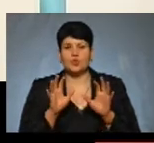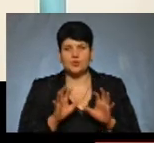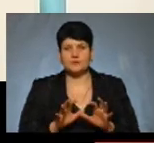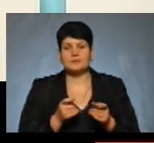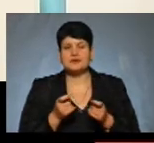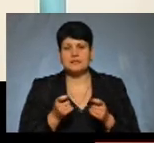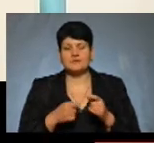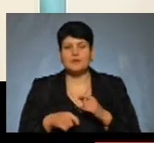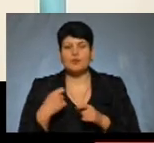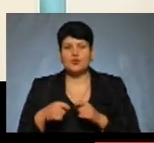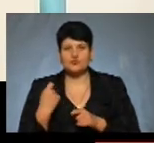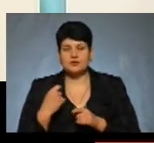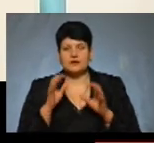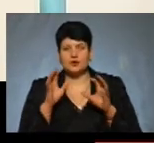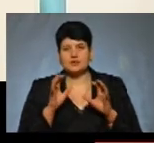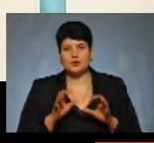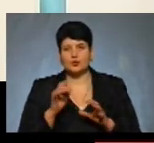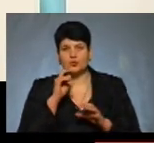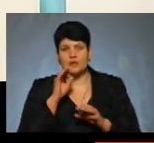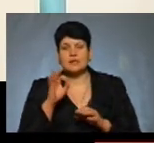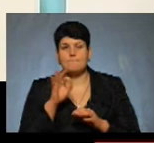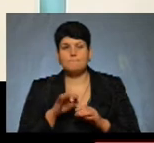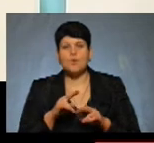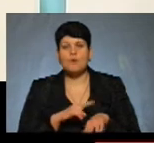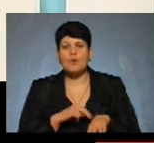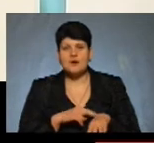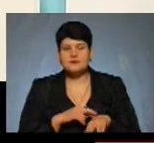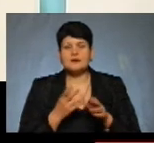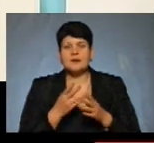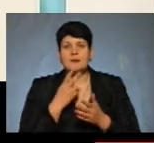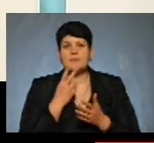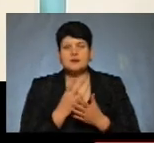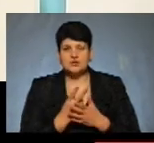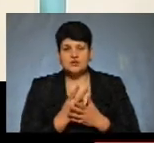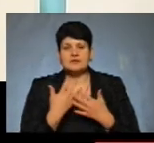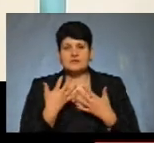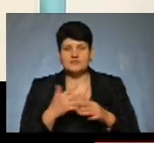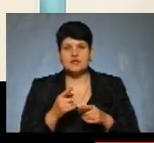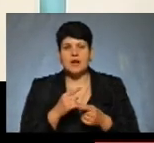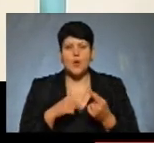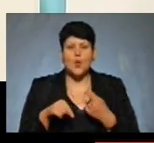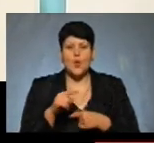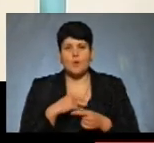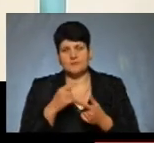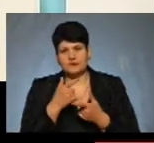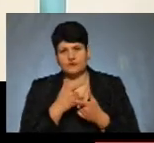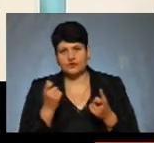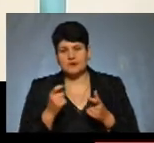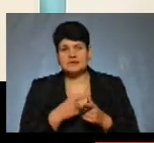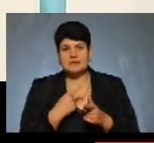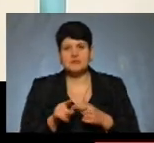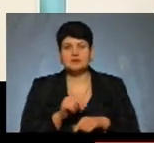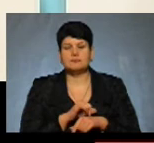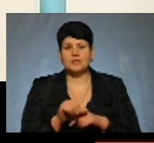адміністративні правопорушення, як до Закону України про поліцію, якими передбачається вже обмін інформацією між митною службою